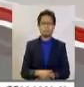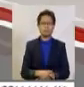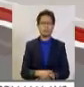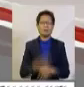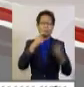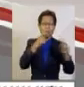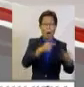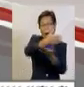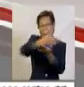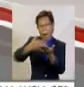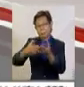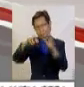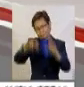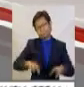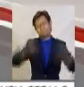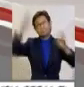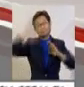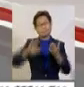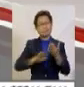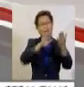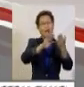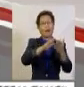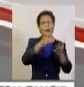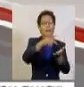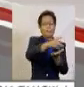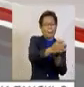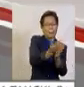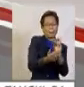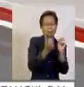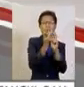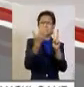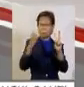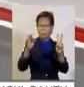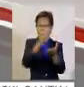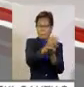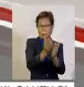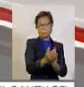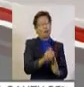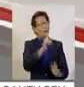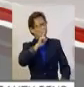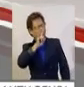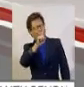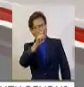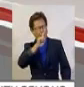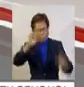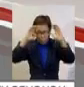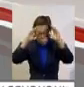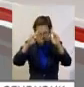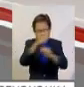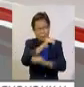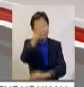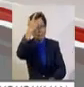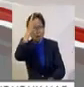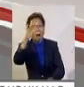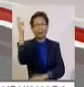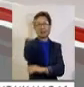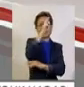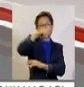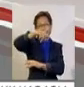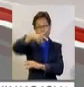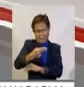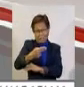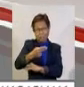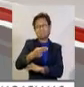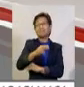Demikian reaksi sebahagian rakyat Malaysia terhadap belanjawan 2019, belanjawan yang benar-benar prihatin dan bijak Kerajaan Pakatan